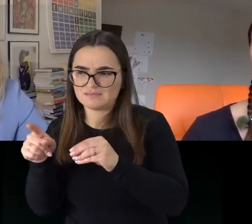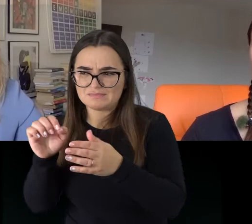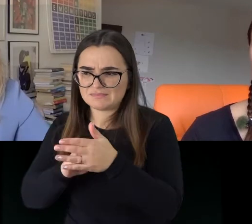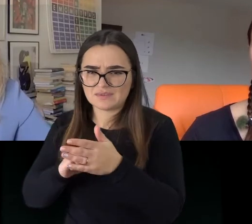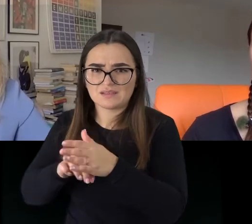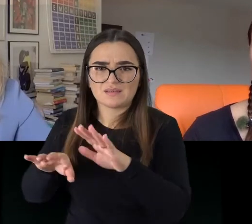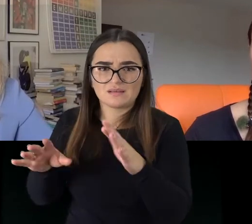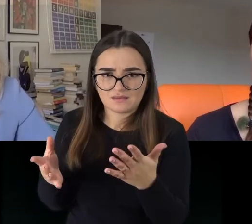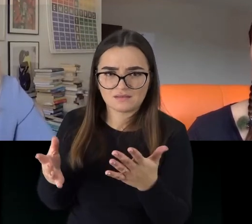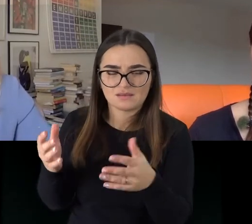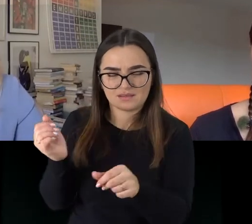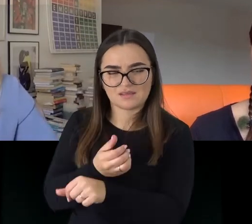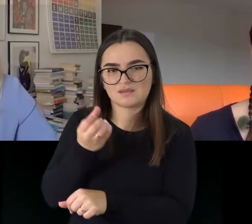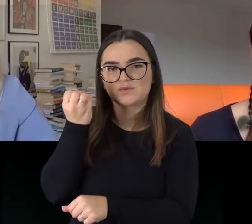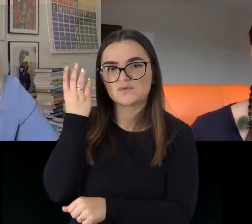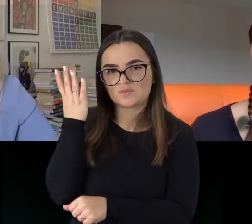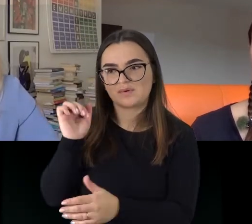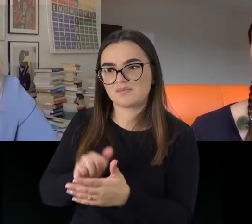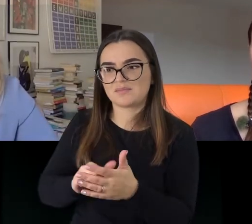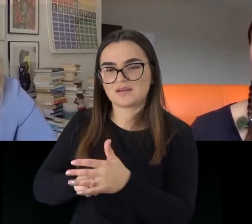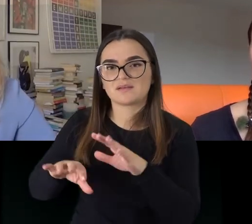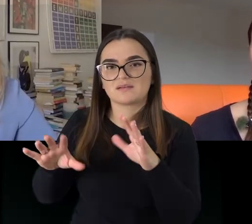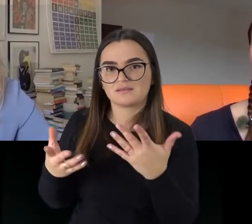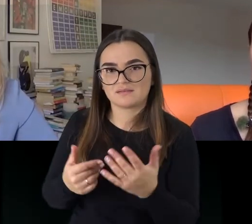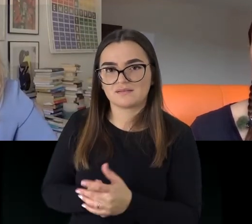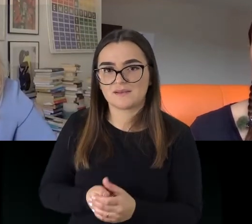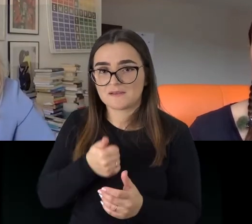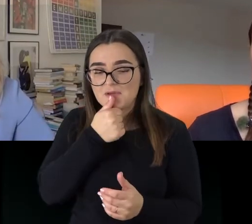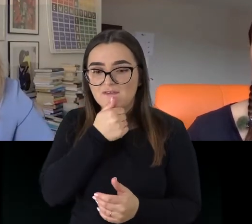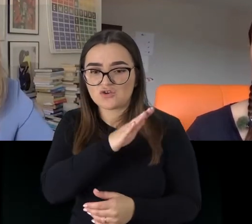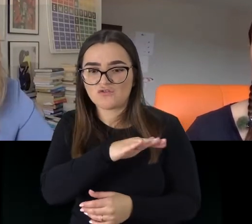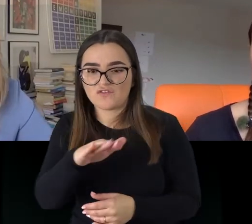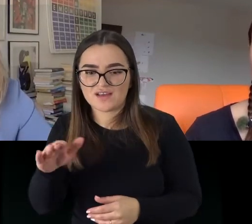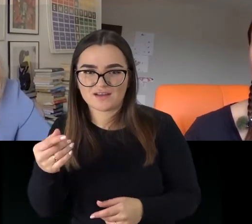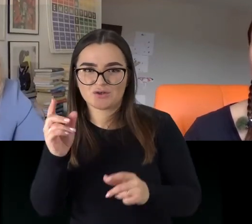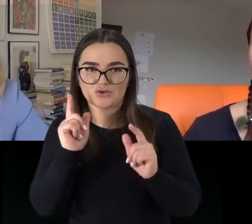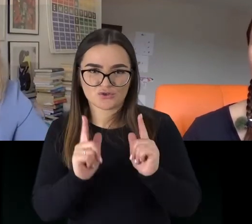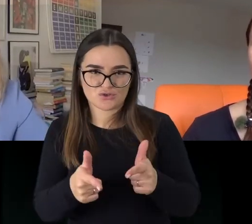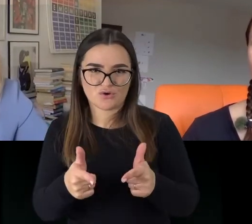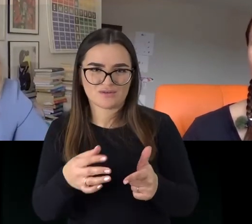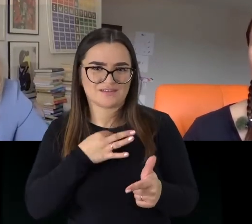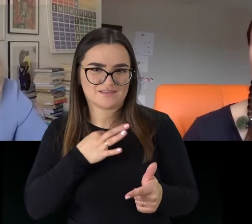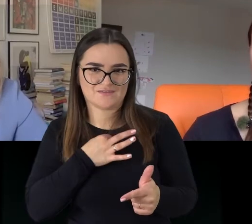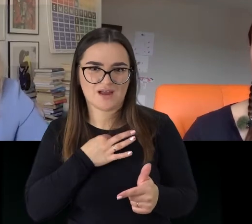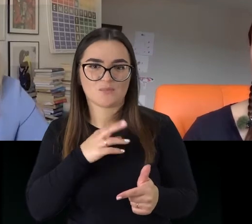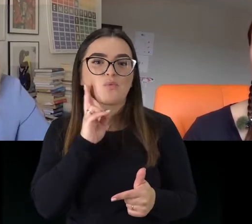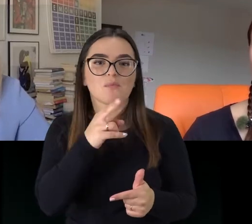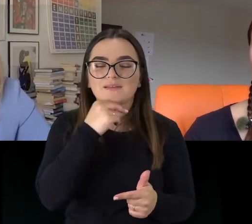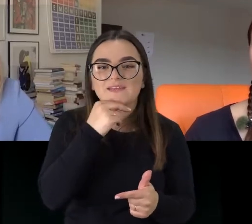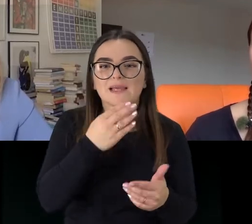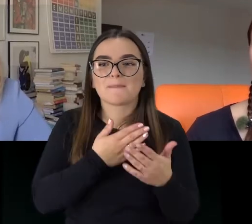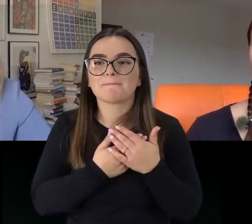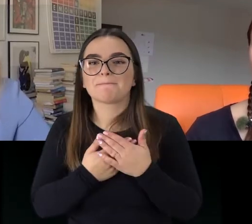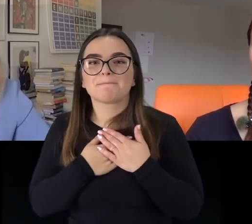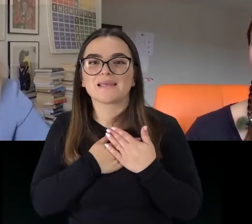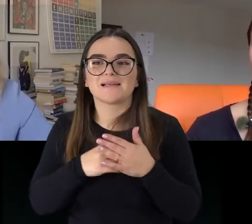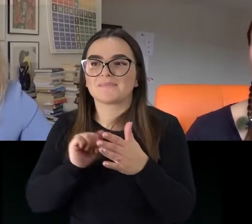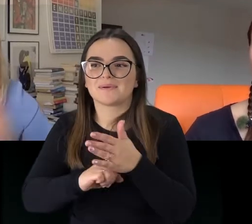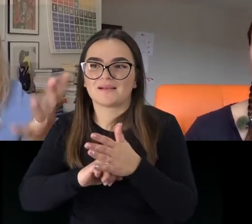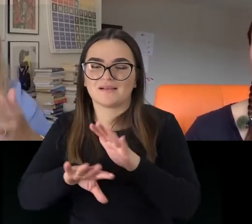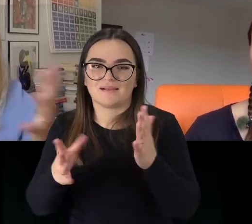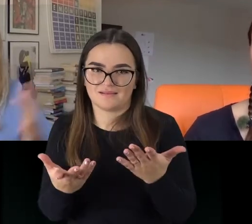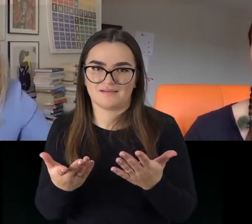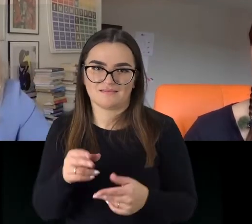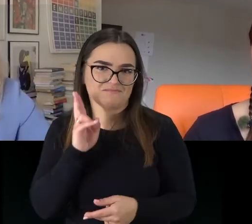supranti. Ne? Nes šiaip vaikų turbūt turėtų būti vienotai, mes mylim juos už dyką, kaip gerai visi žinom, ar ne, ar 10, ar 1, čia